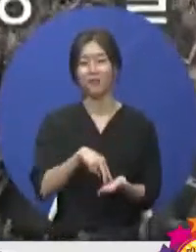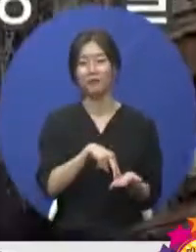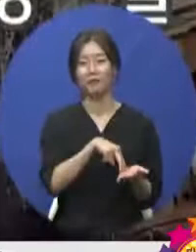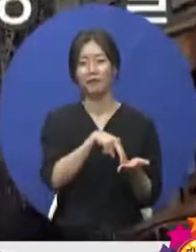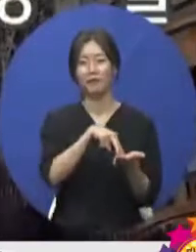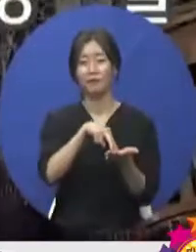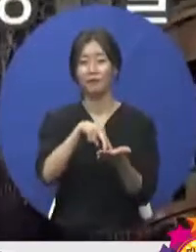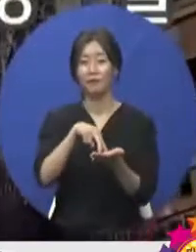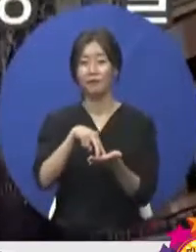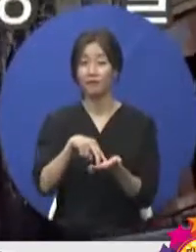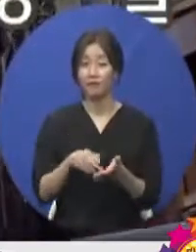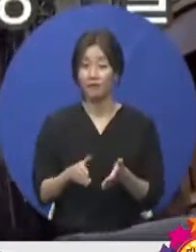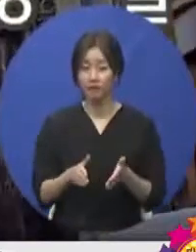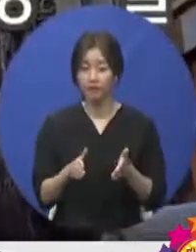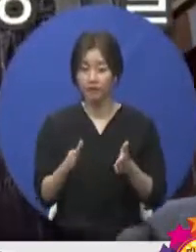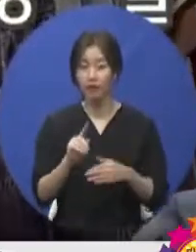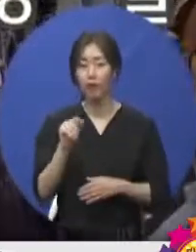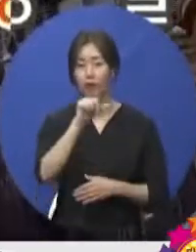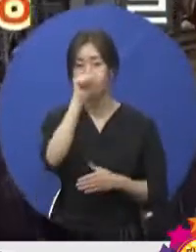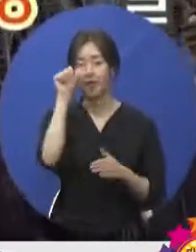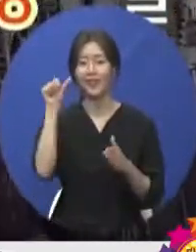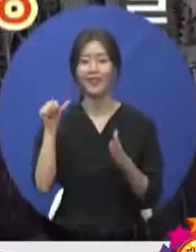나그네